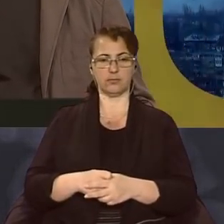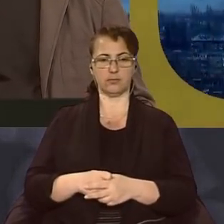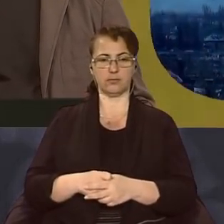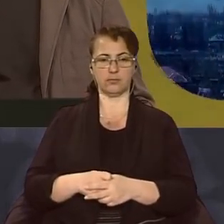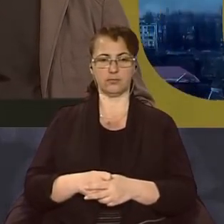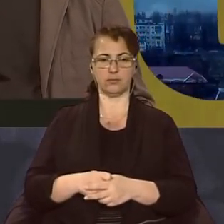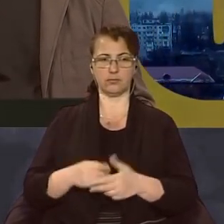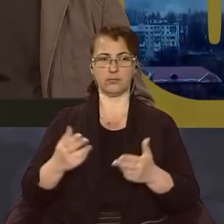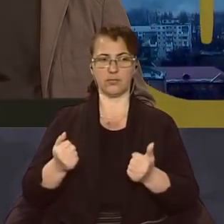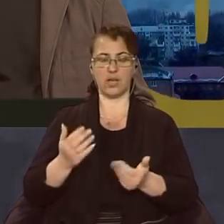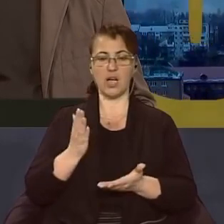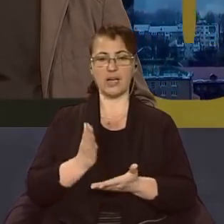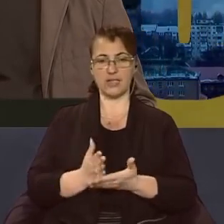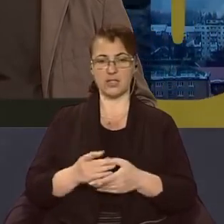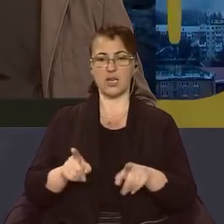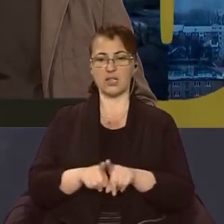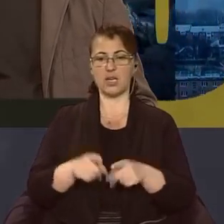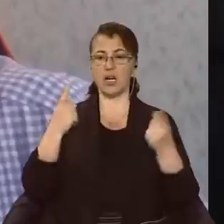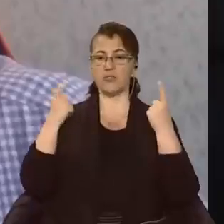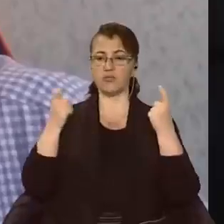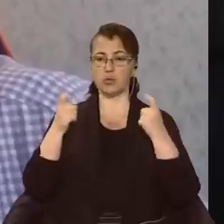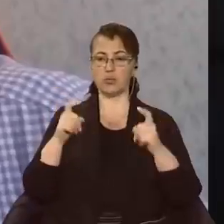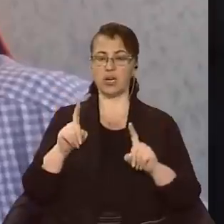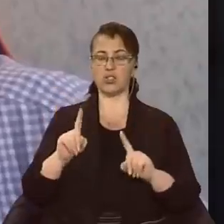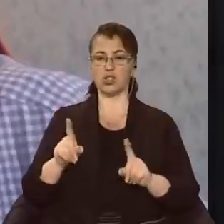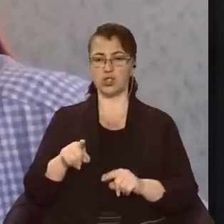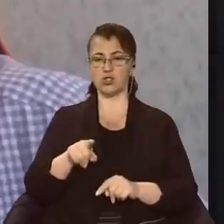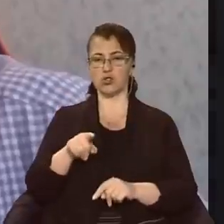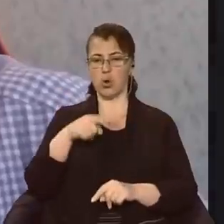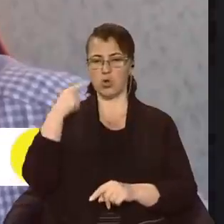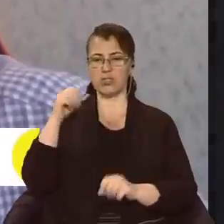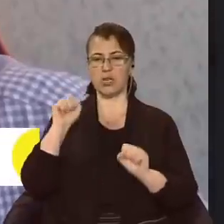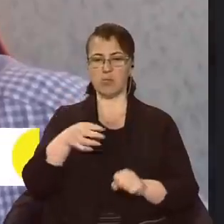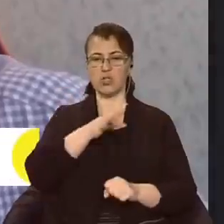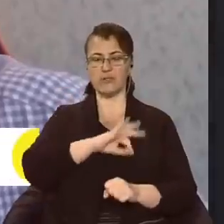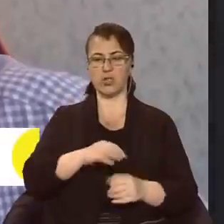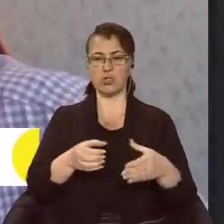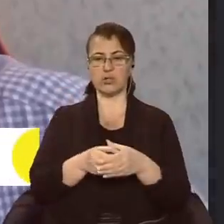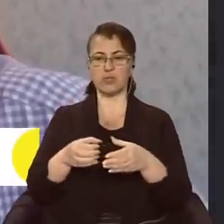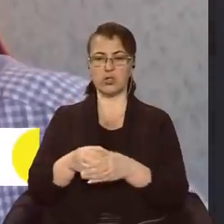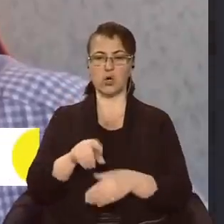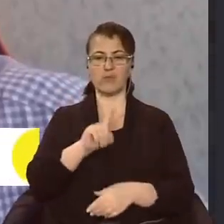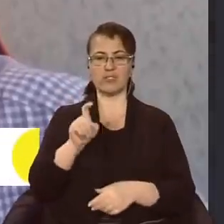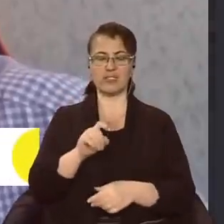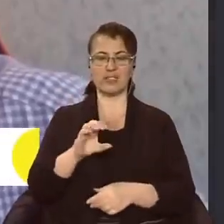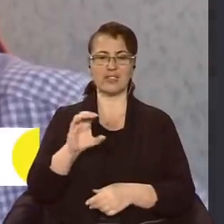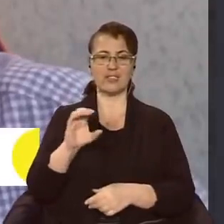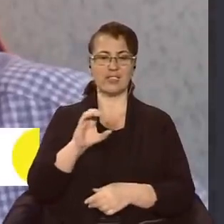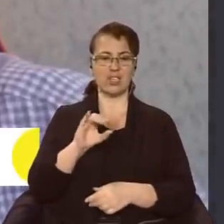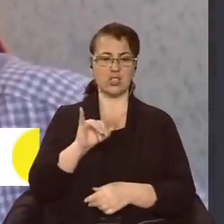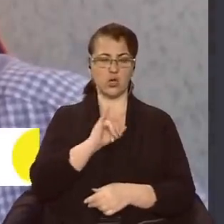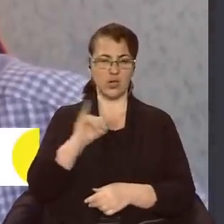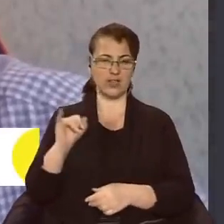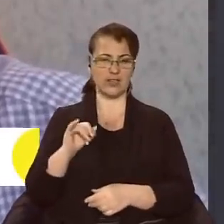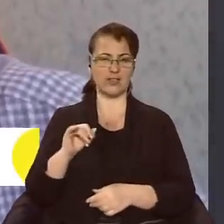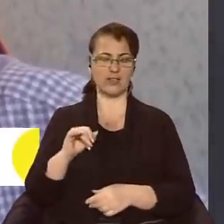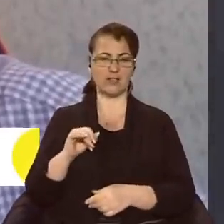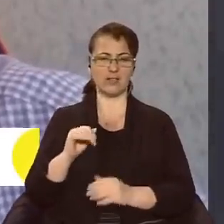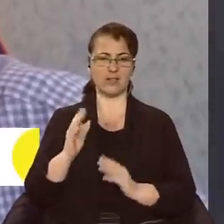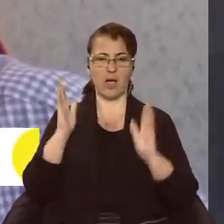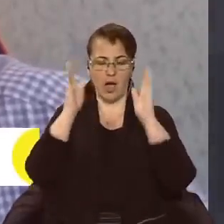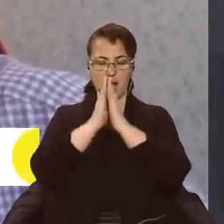інформацією? Так, є така інформація, що вони можуть використовувати підрозділи з Сирійської Арабської Республіки.